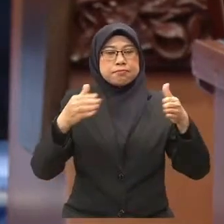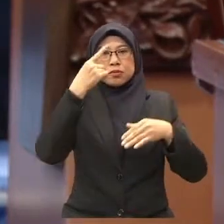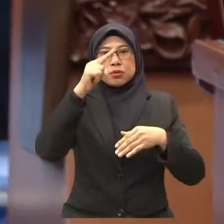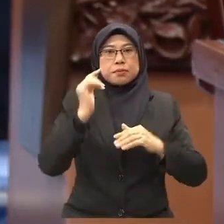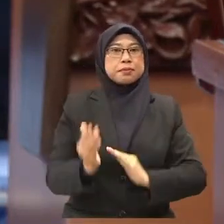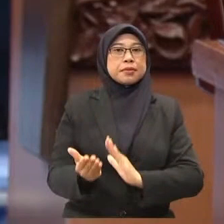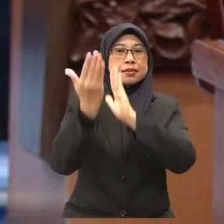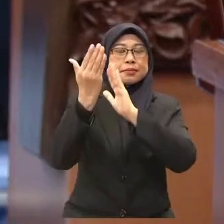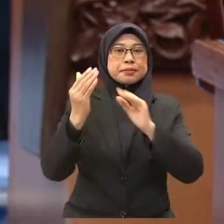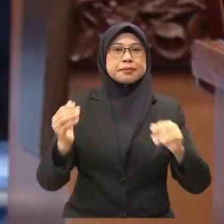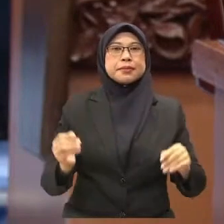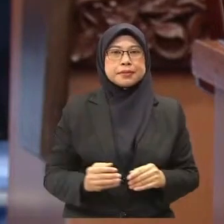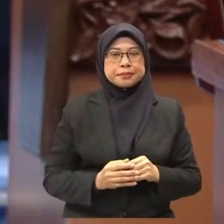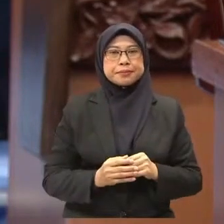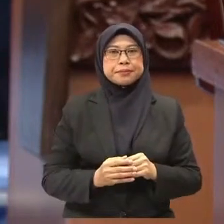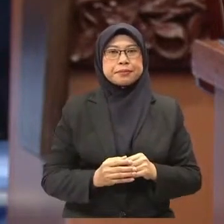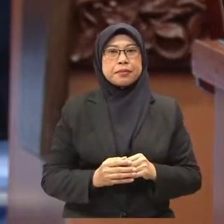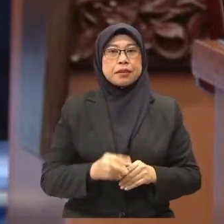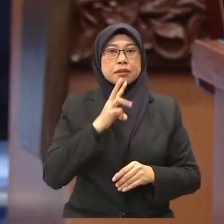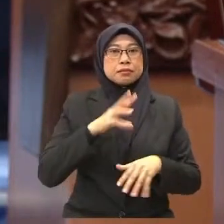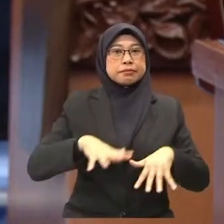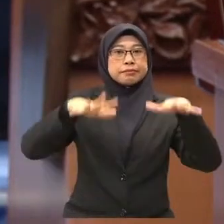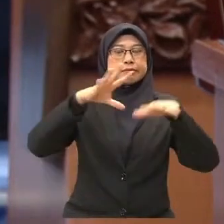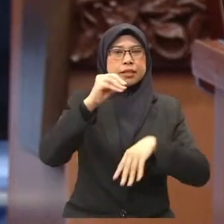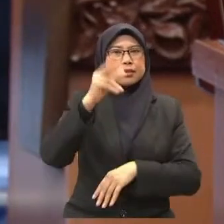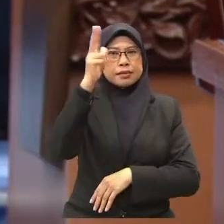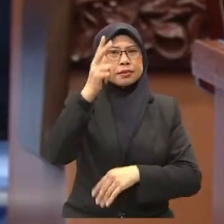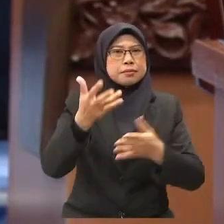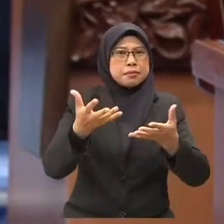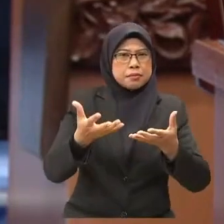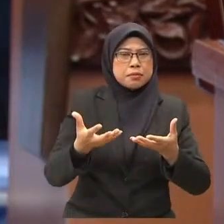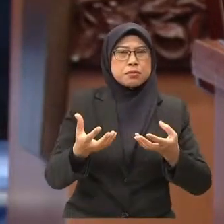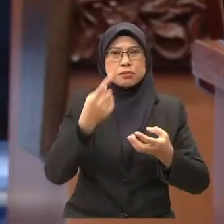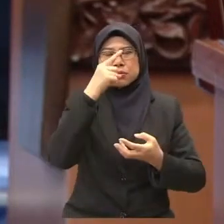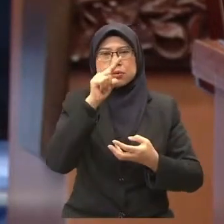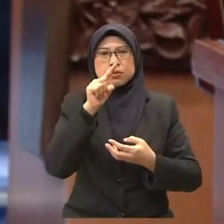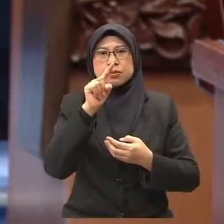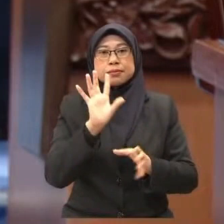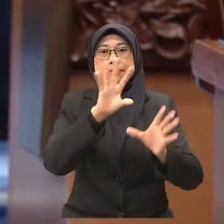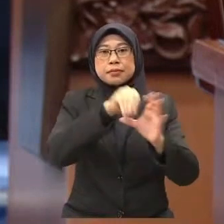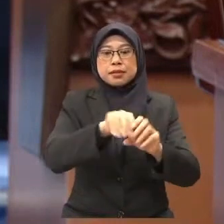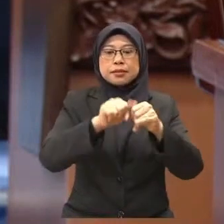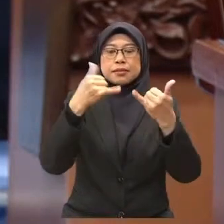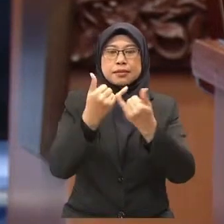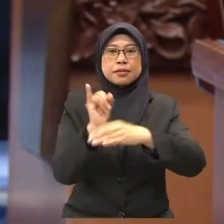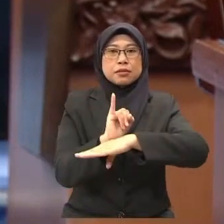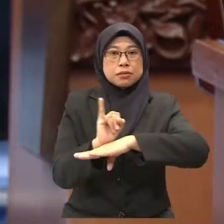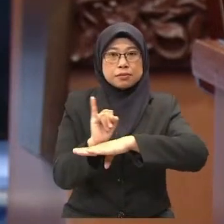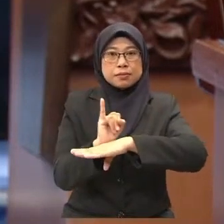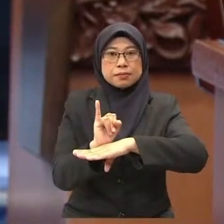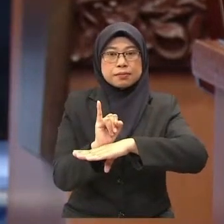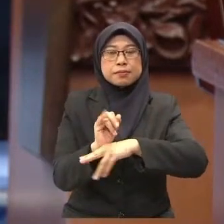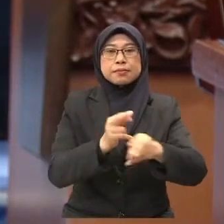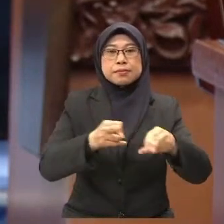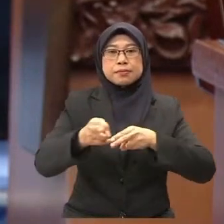bencana? Soalan yang kedua, adakah kerajaan berhasrat untuk melibatkan syarikat insurans